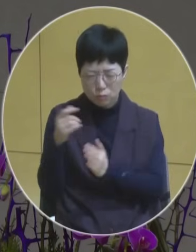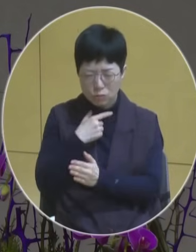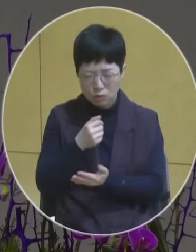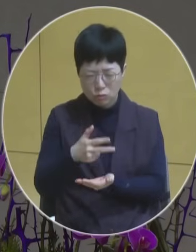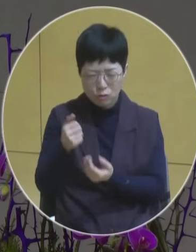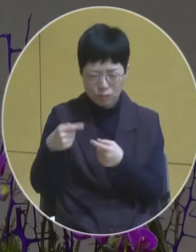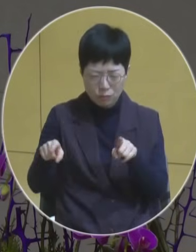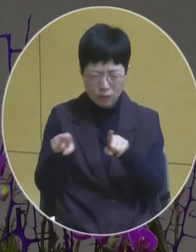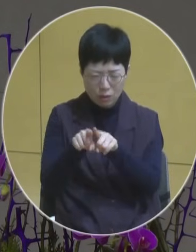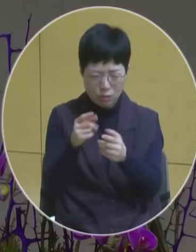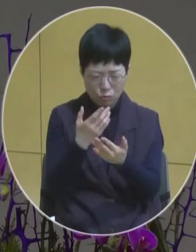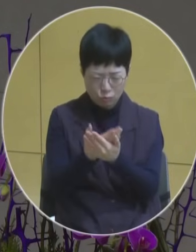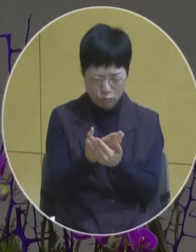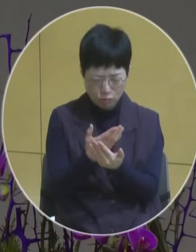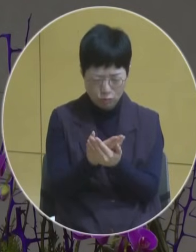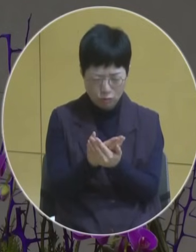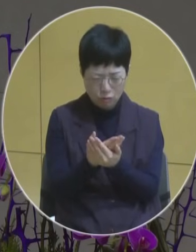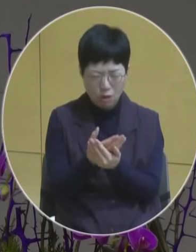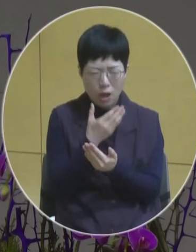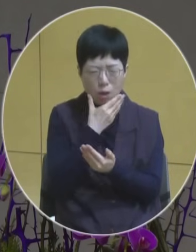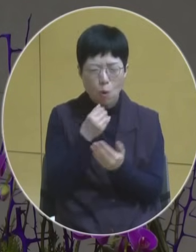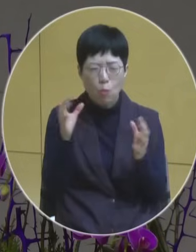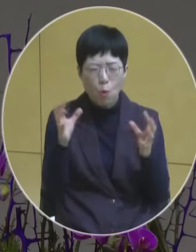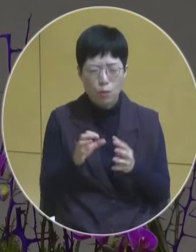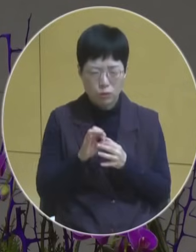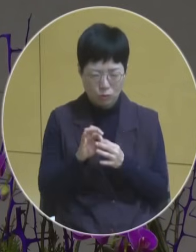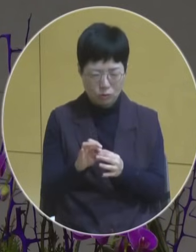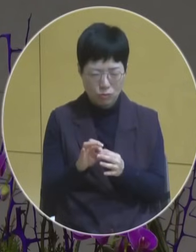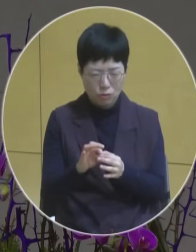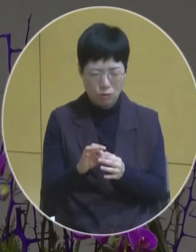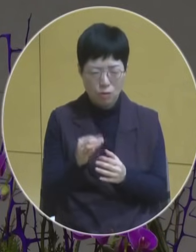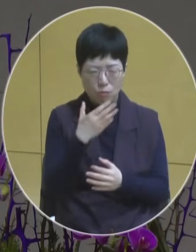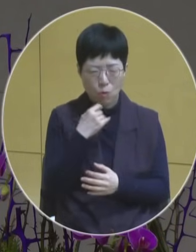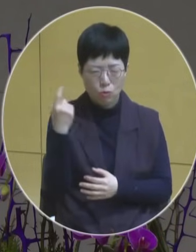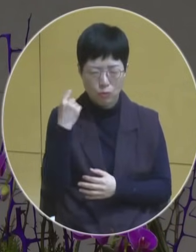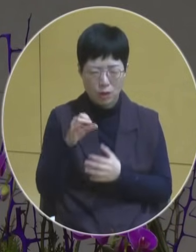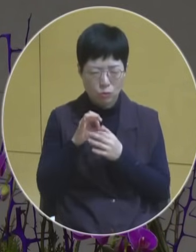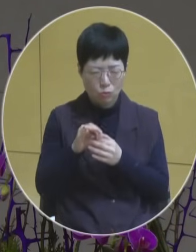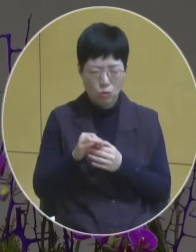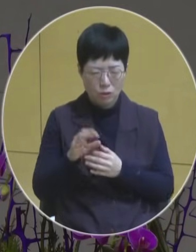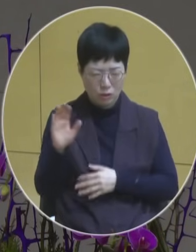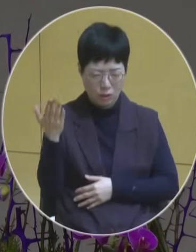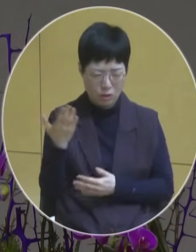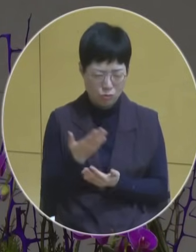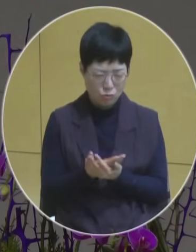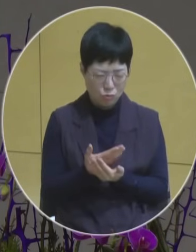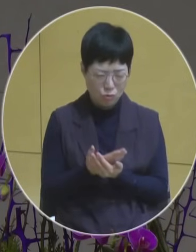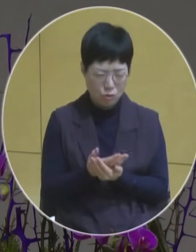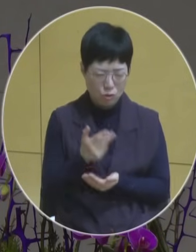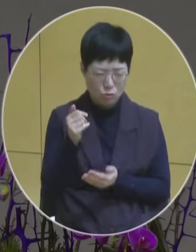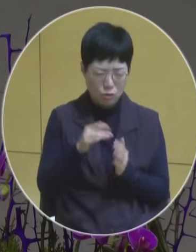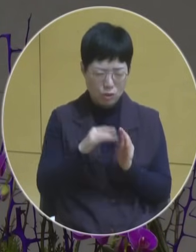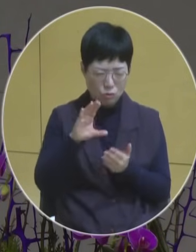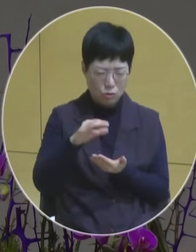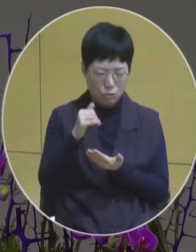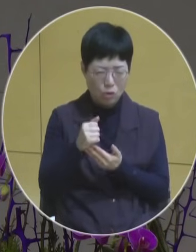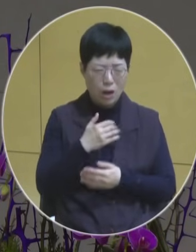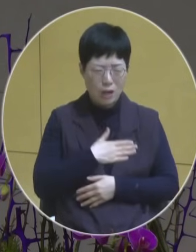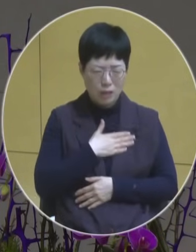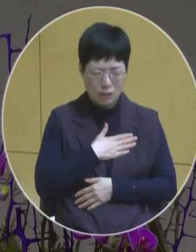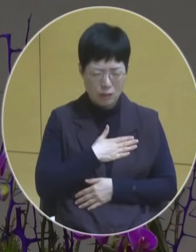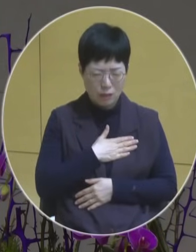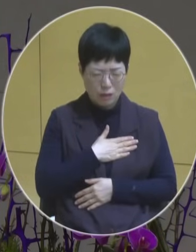인도하여 주옵소서. 행복 모임을 통해서 복음의 통로가 되게 하여 주시며 주 예수님을 알게 하여